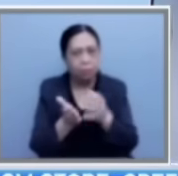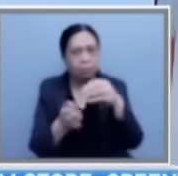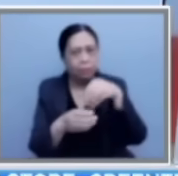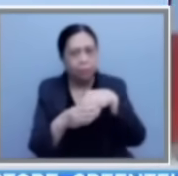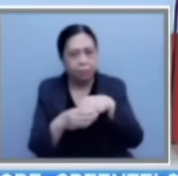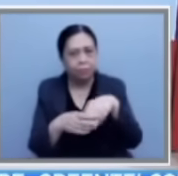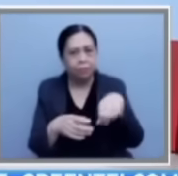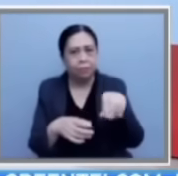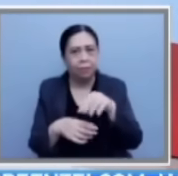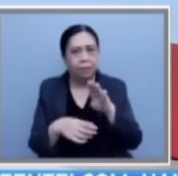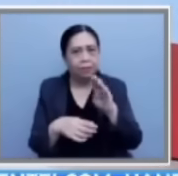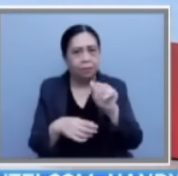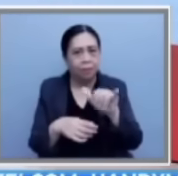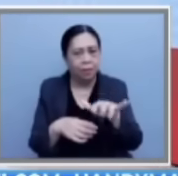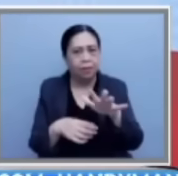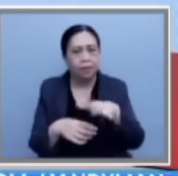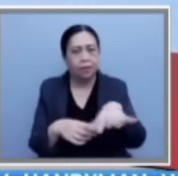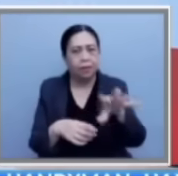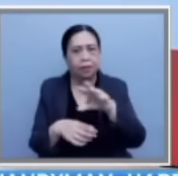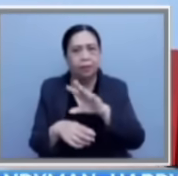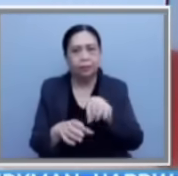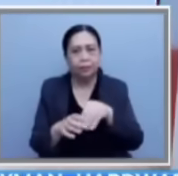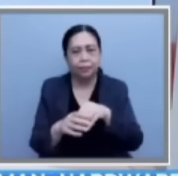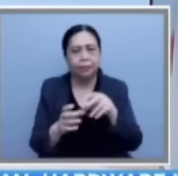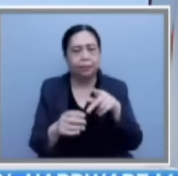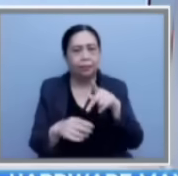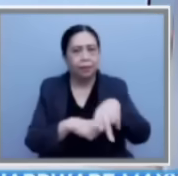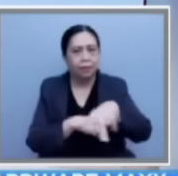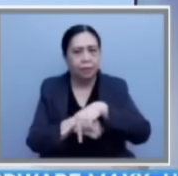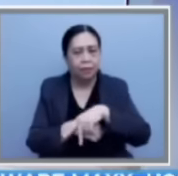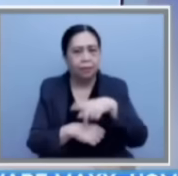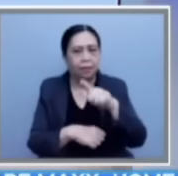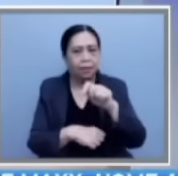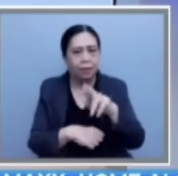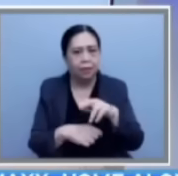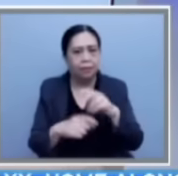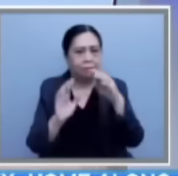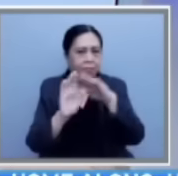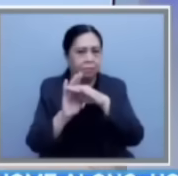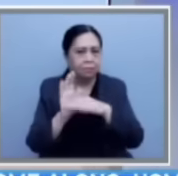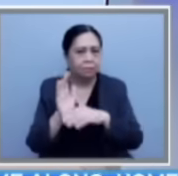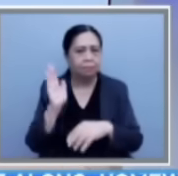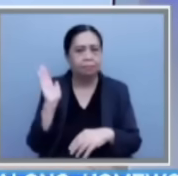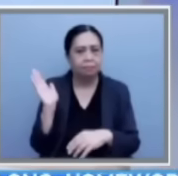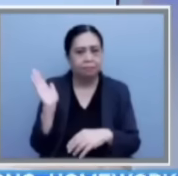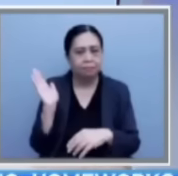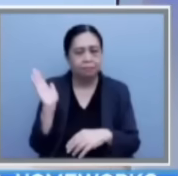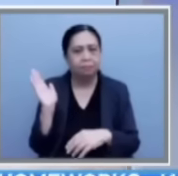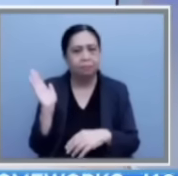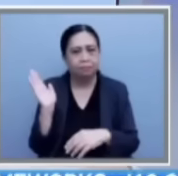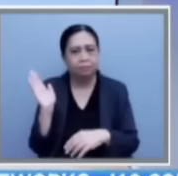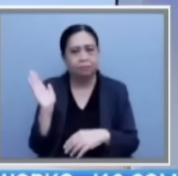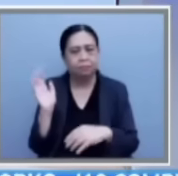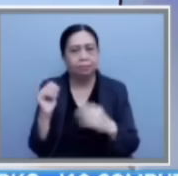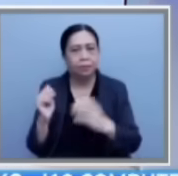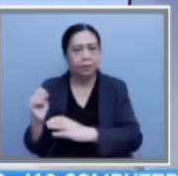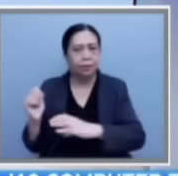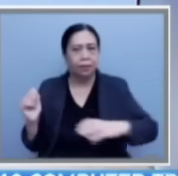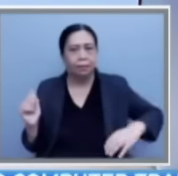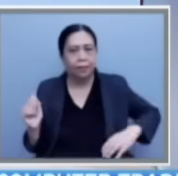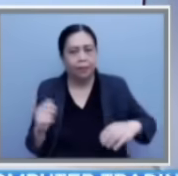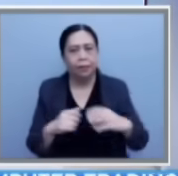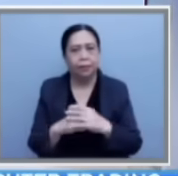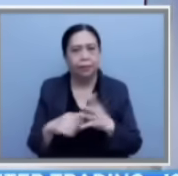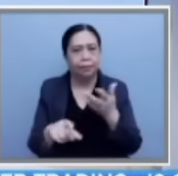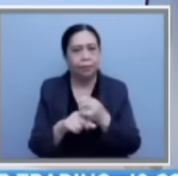Bay at sa dagat na sakop ng Panay Pilar President Roxas at Roxas City sa probinsya ng capis affected din